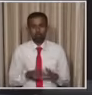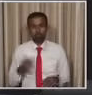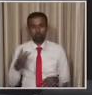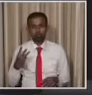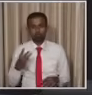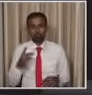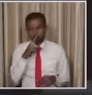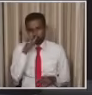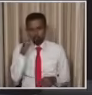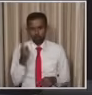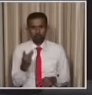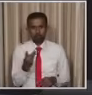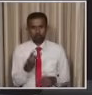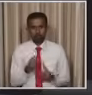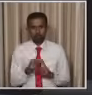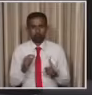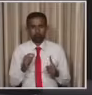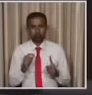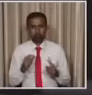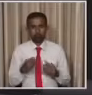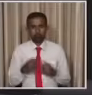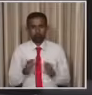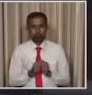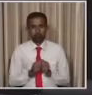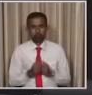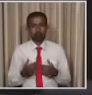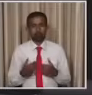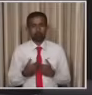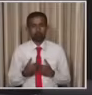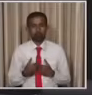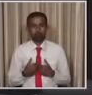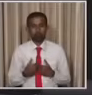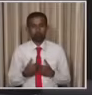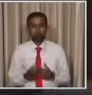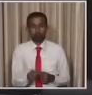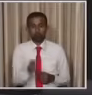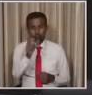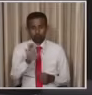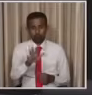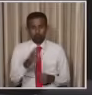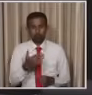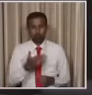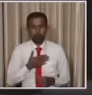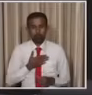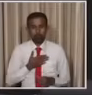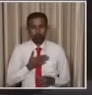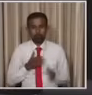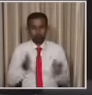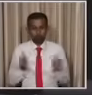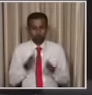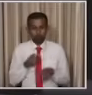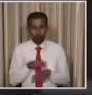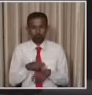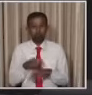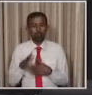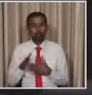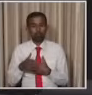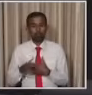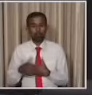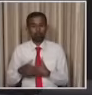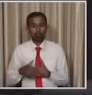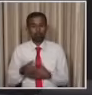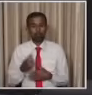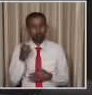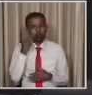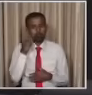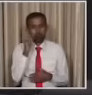මාස කීපයයි පාර්ලිමේන්තු මන්ත්‍රීවරු විදිහට කටයුතු කරන්නේ. ඔබතුමාගේයි මගේයි මේ කෙටි කාලය තුළ අත්දැකීම පොඩ්ඩක්